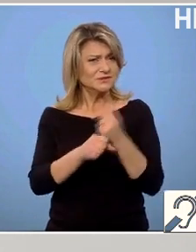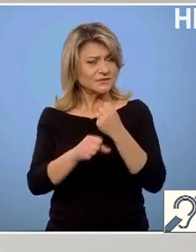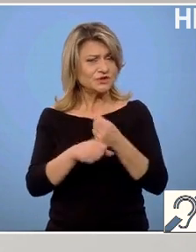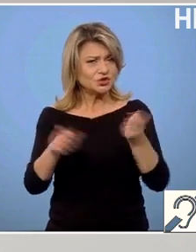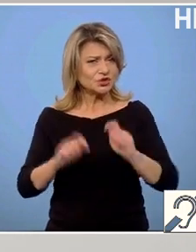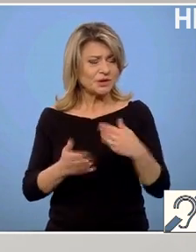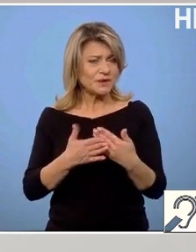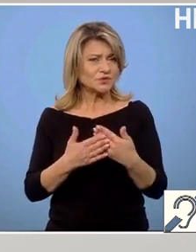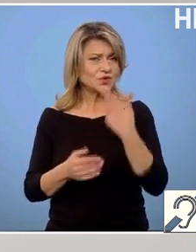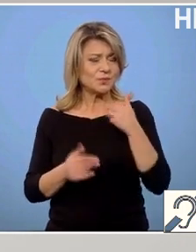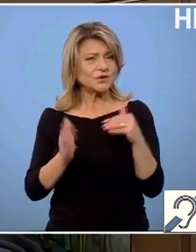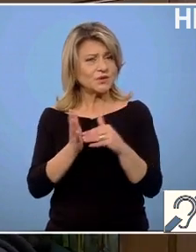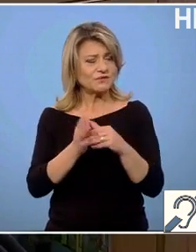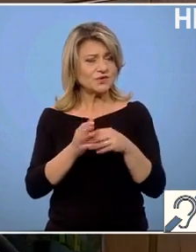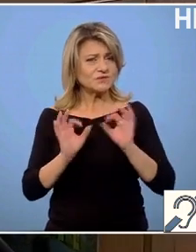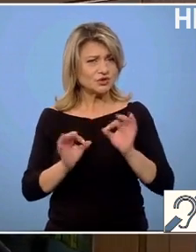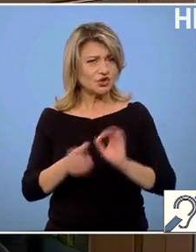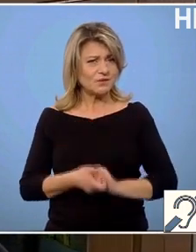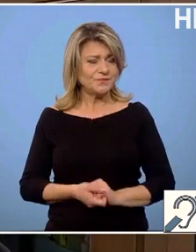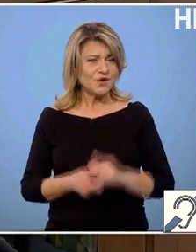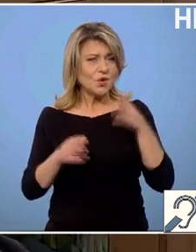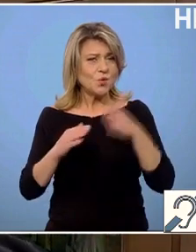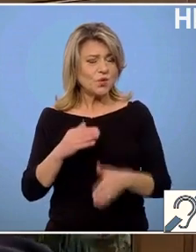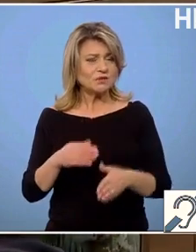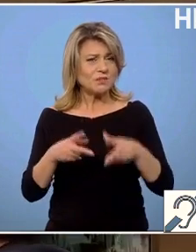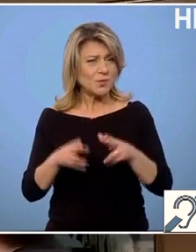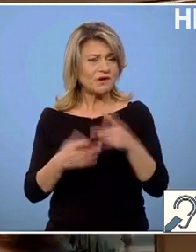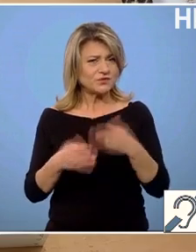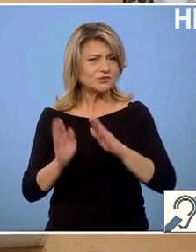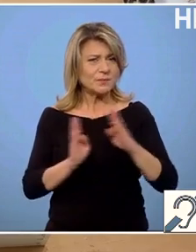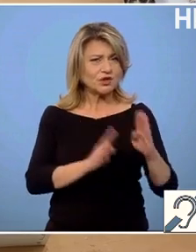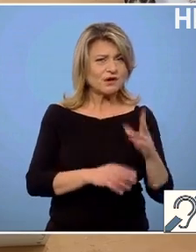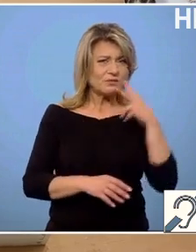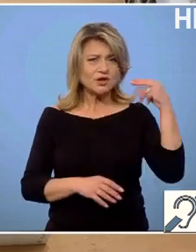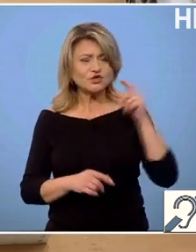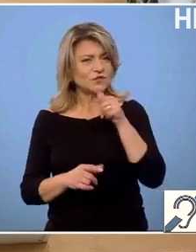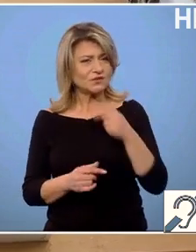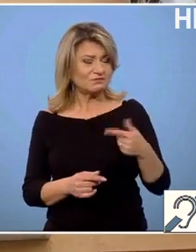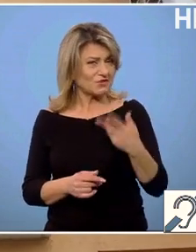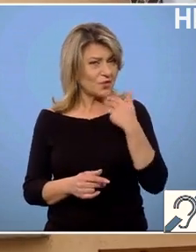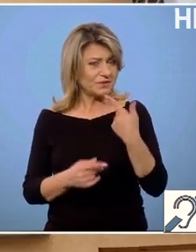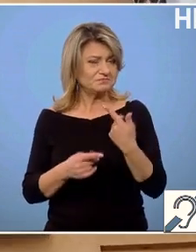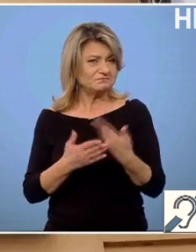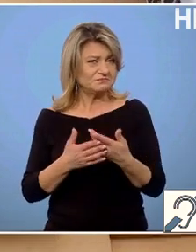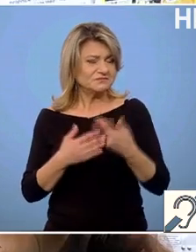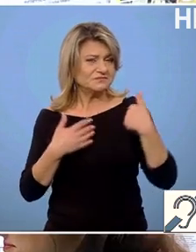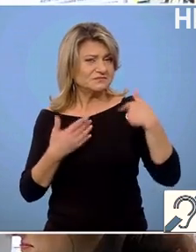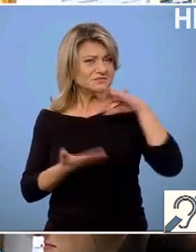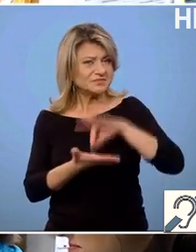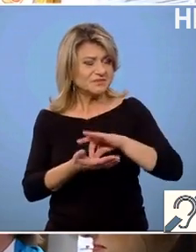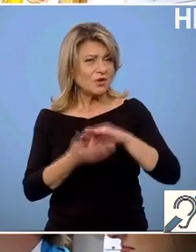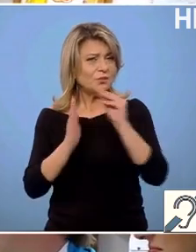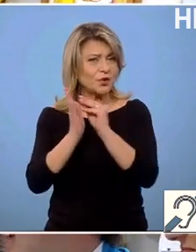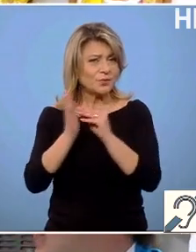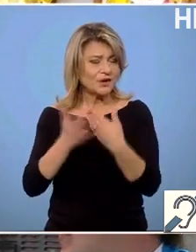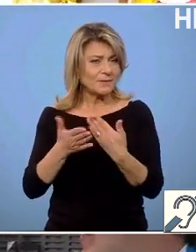destinate copiilor cu nevoi speciale. Ultima oprire a fost la biblioteca din Brașov, acolo unde adolescenții consilieri și-au prezentat